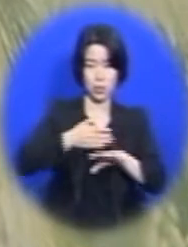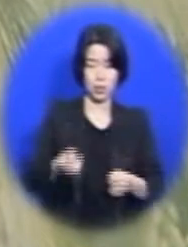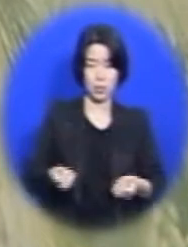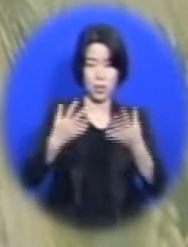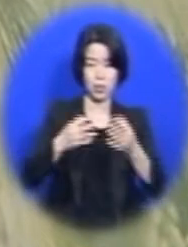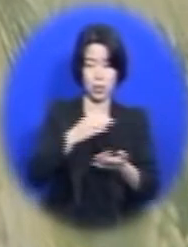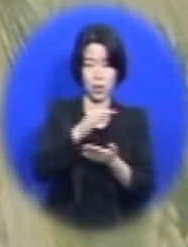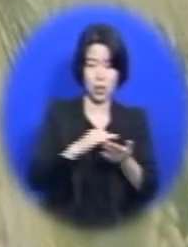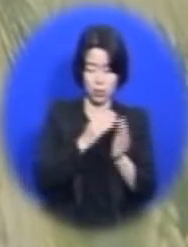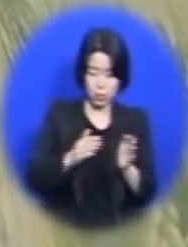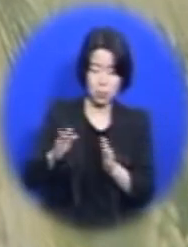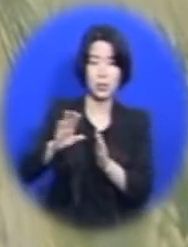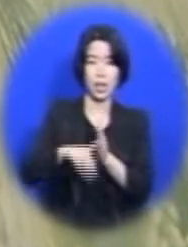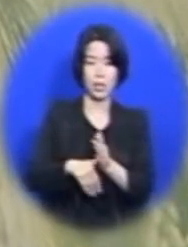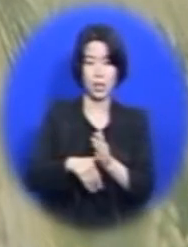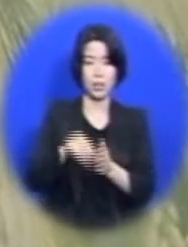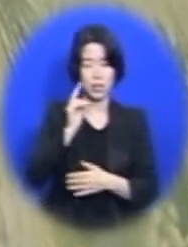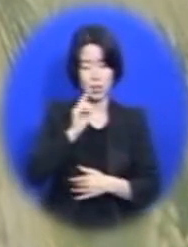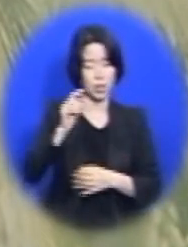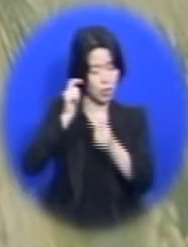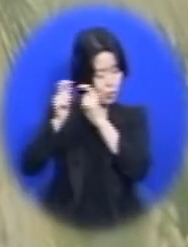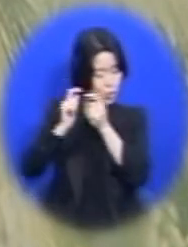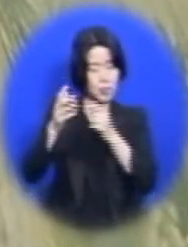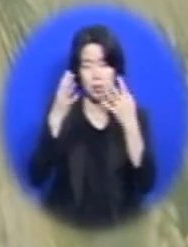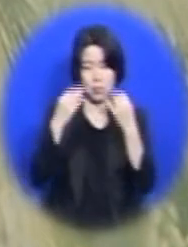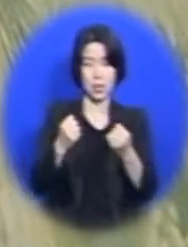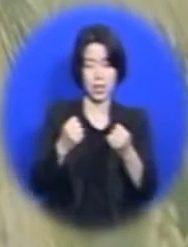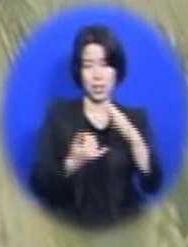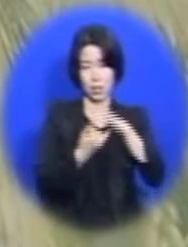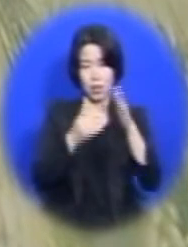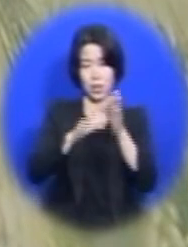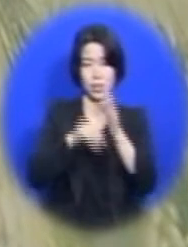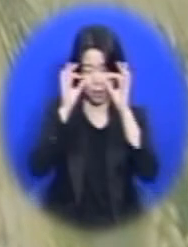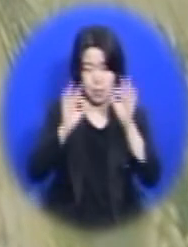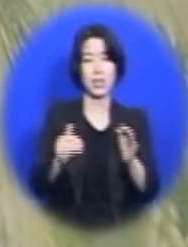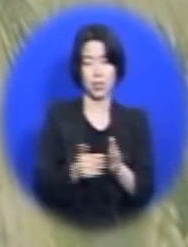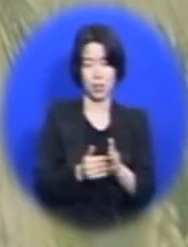헌금을 마련하실 때는 상당히 고민을 많이 하시는 것을 어릴 때도 보았습니다.